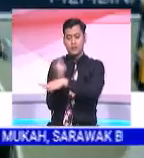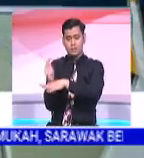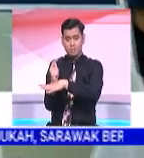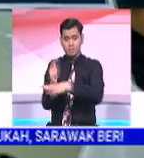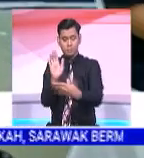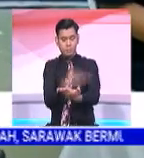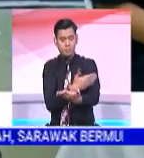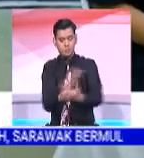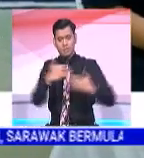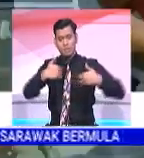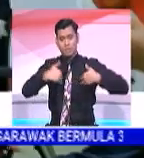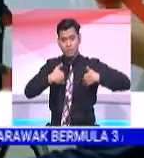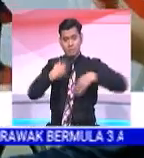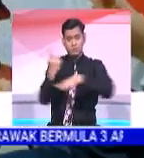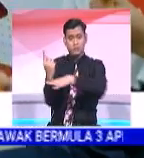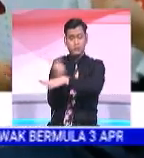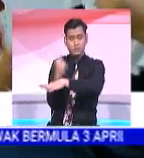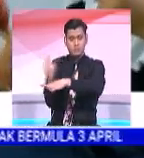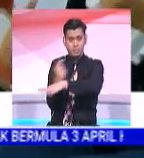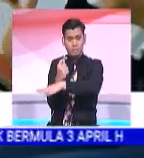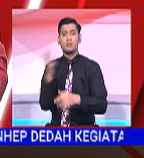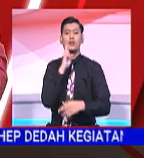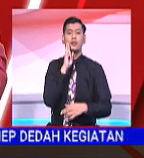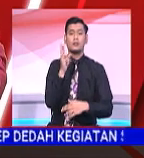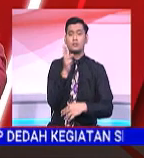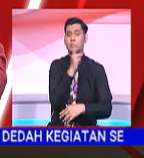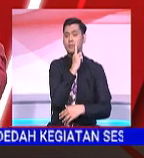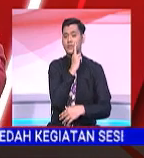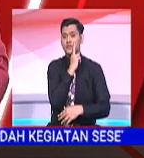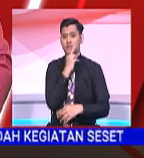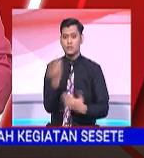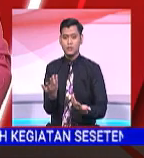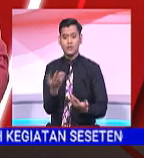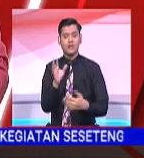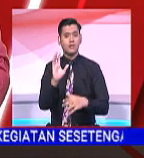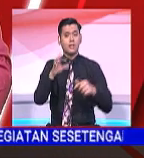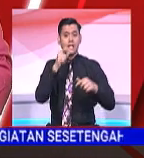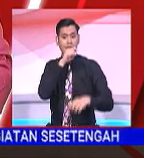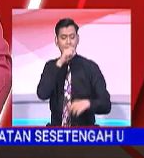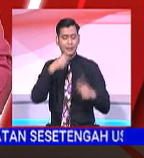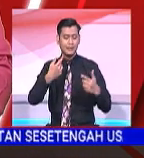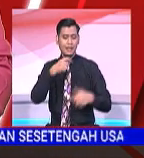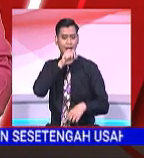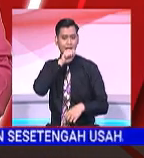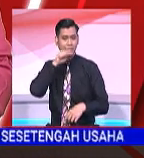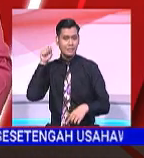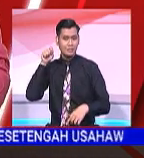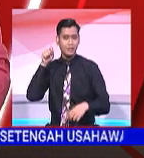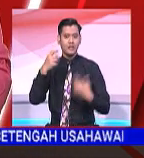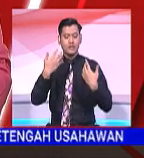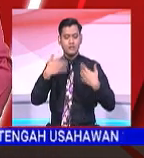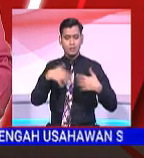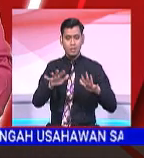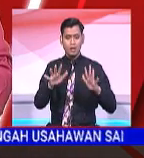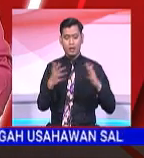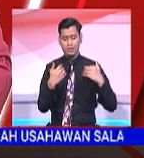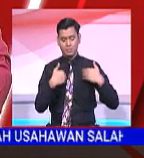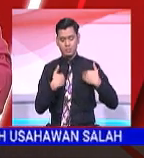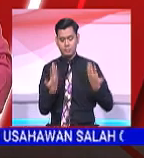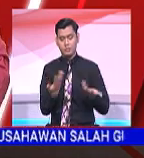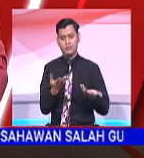lagi berkuat kuasa bagi kawasan-kawasan perairan di sekitar Selat Melaka ini. Dan keadaan ini adalah berbahaya untuk sebarang